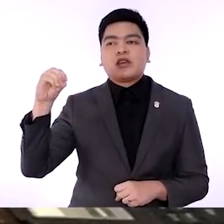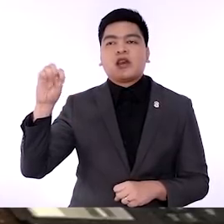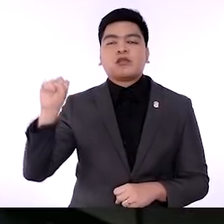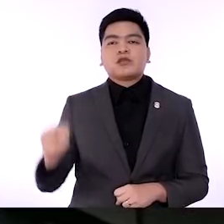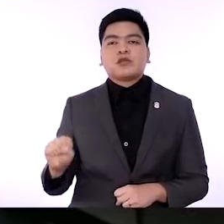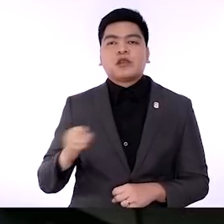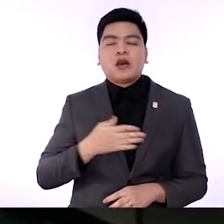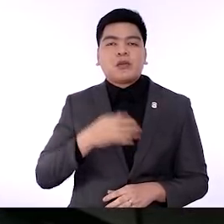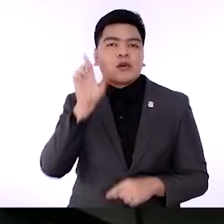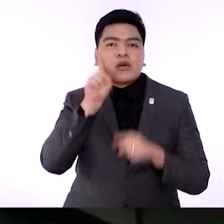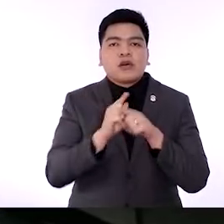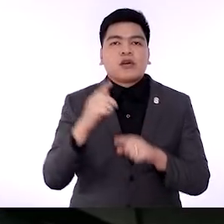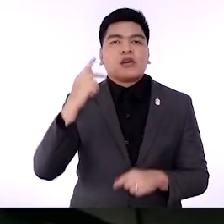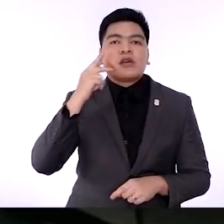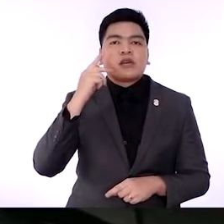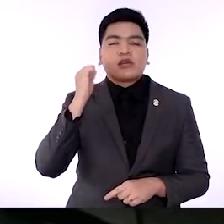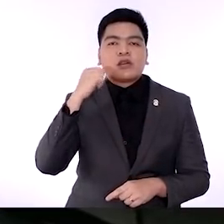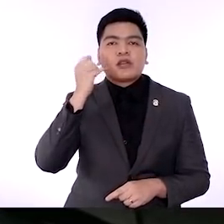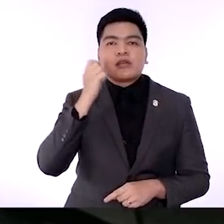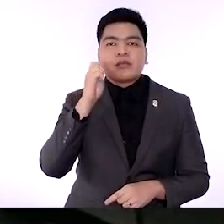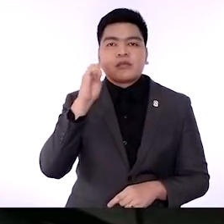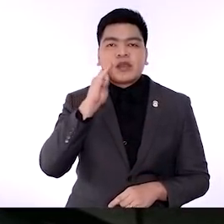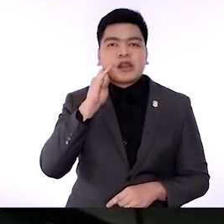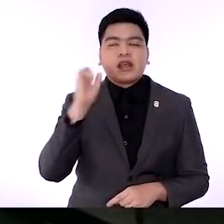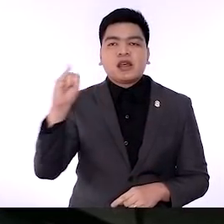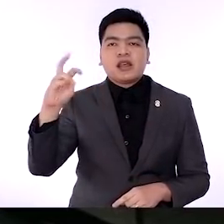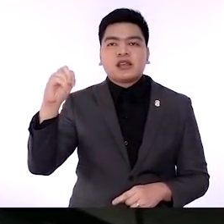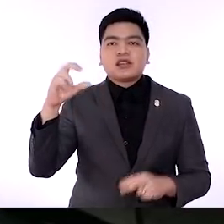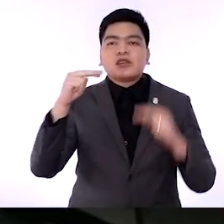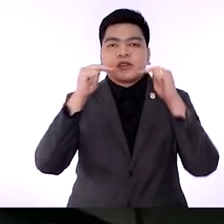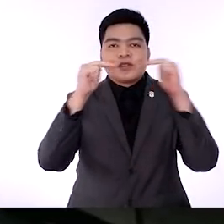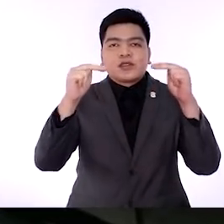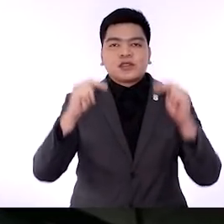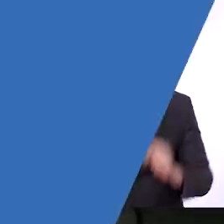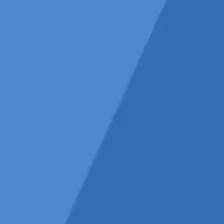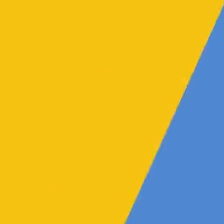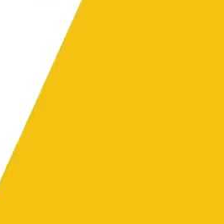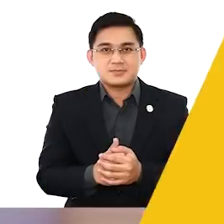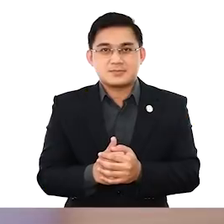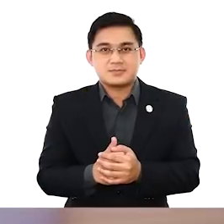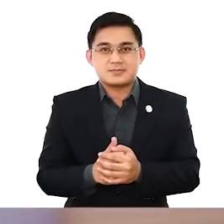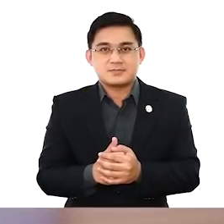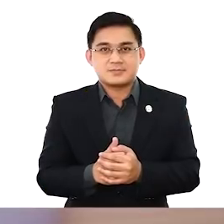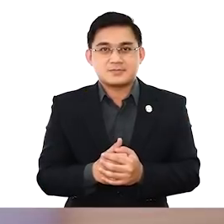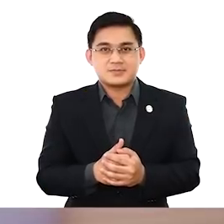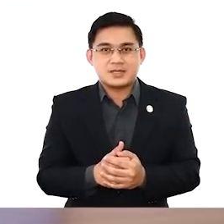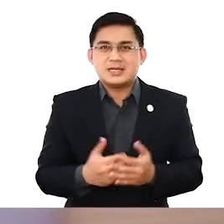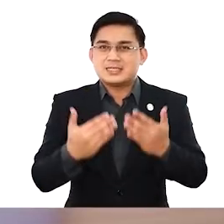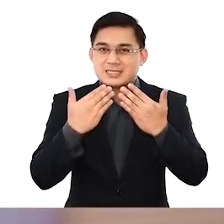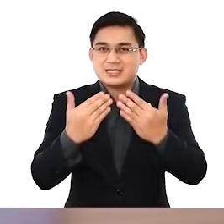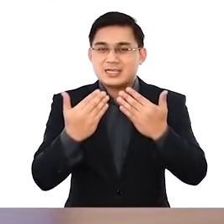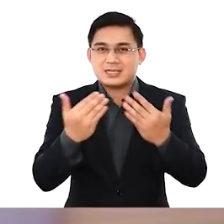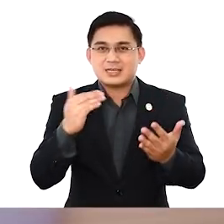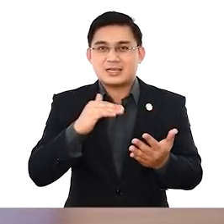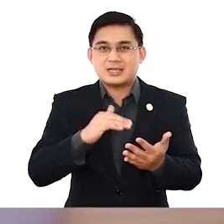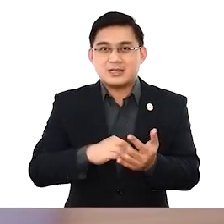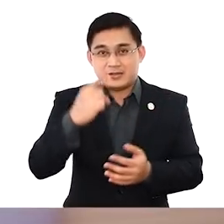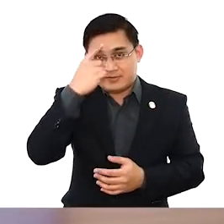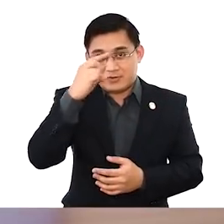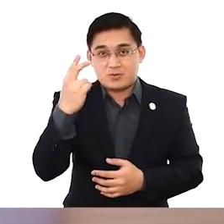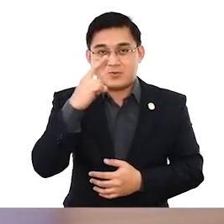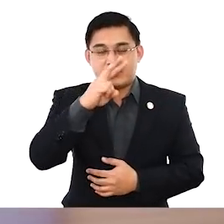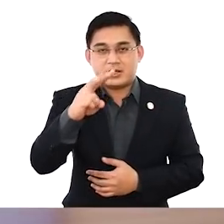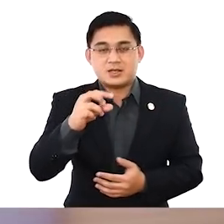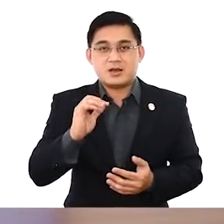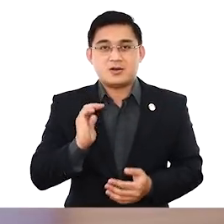Sur, ako po si kapatid na Keith Cludy Jane Impino para sa INC News Network. Salamat po muli sa inyong pagsubaybay